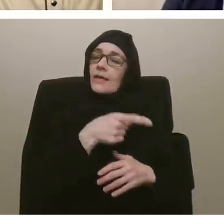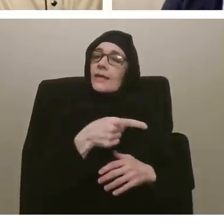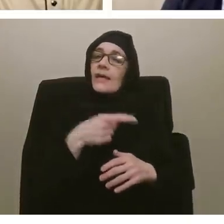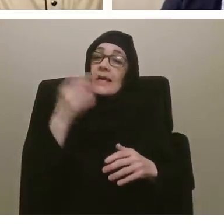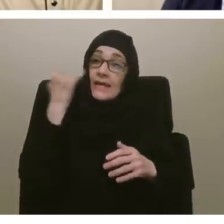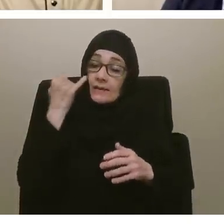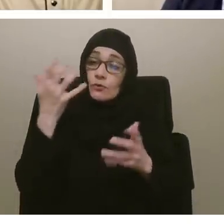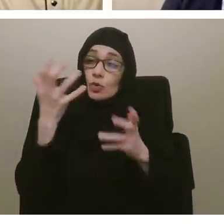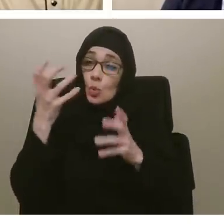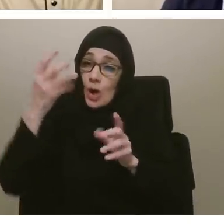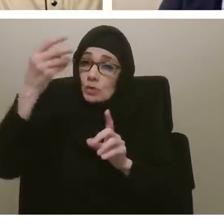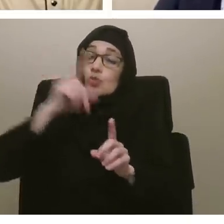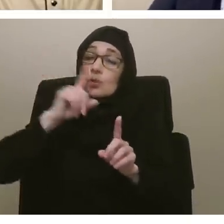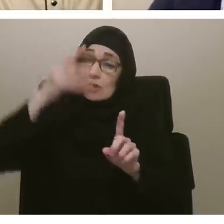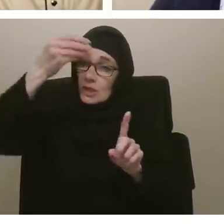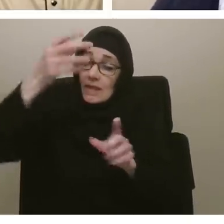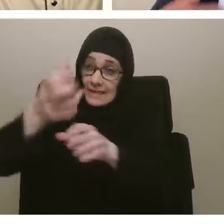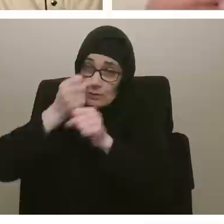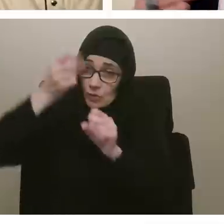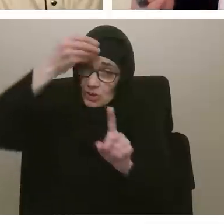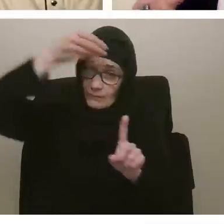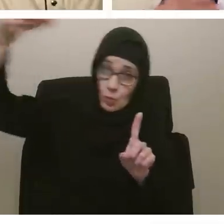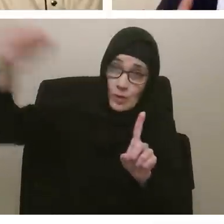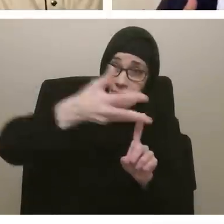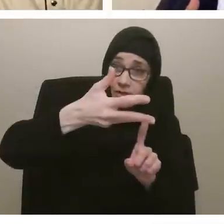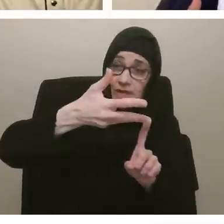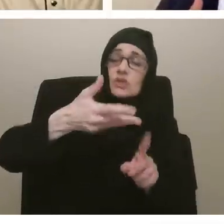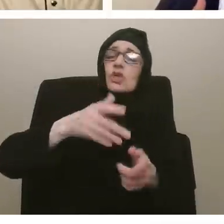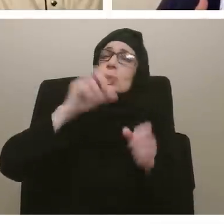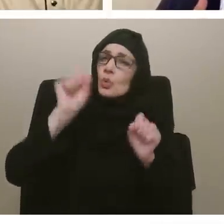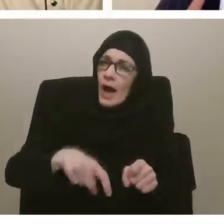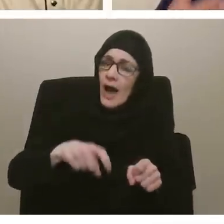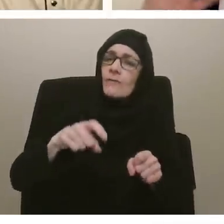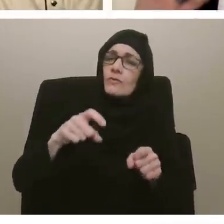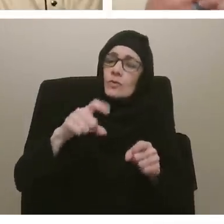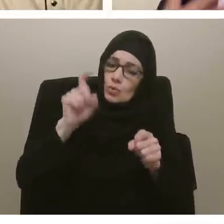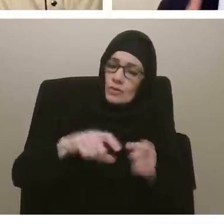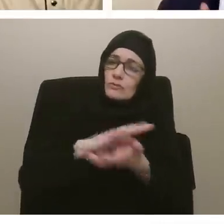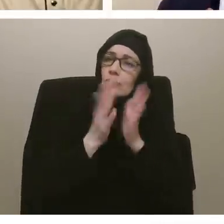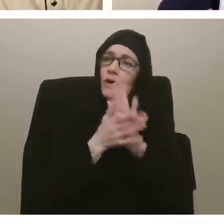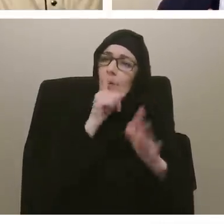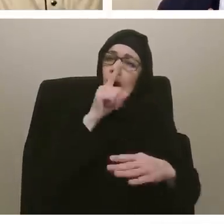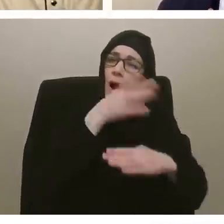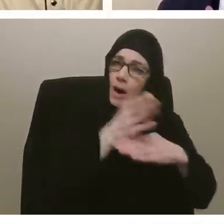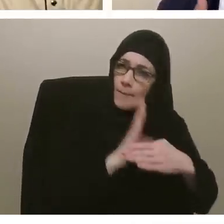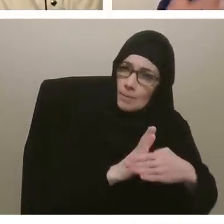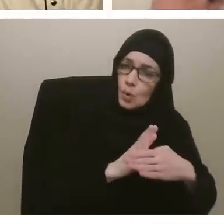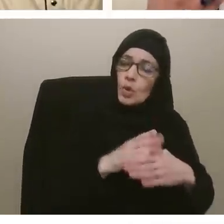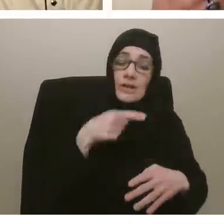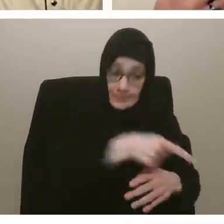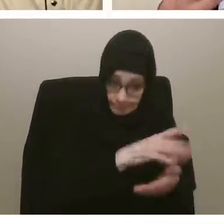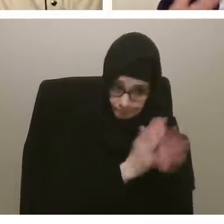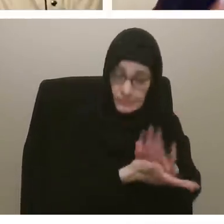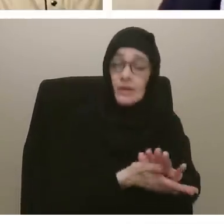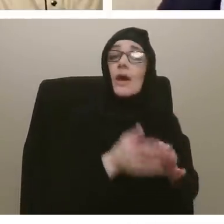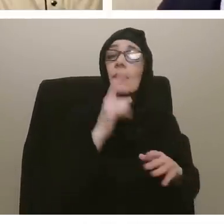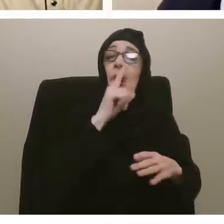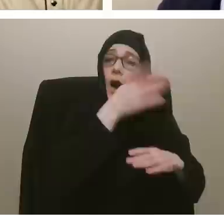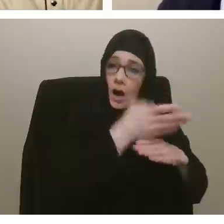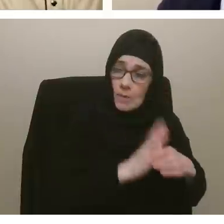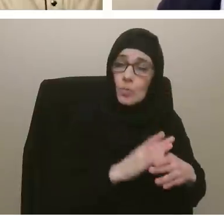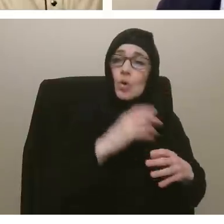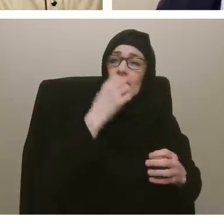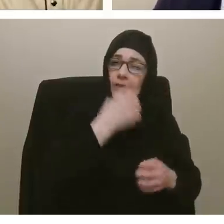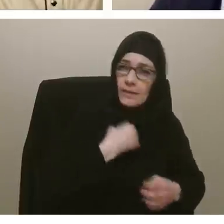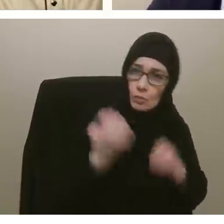to be categorically negated. So the Prophet ﷺ was fully humbled emotionally, psychologically, spiritually, intellectually, and